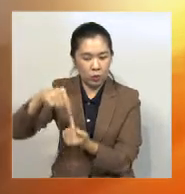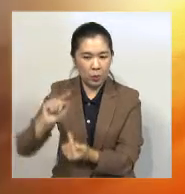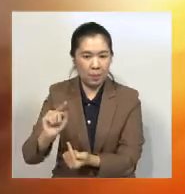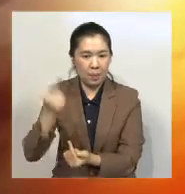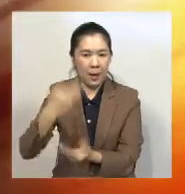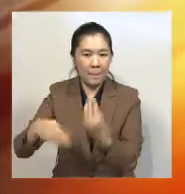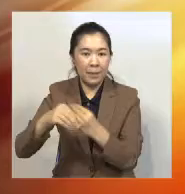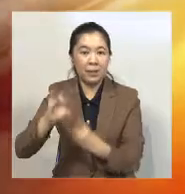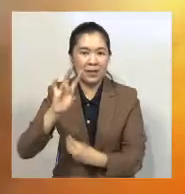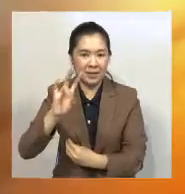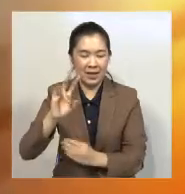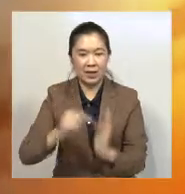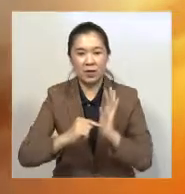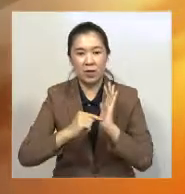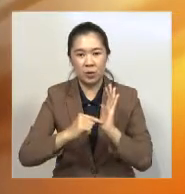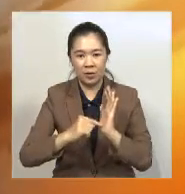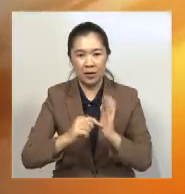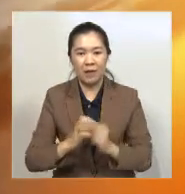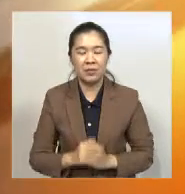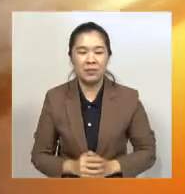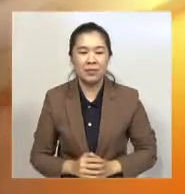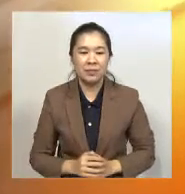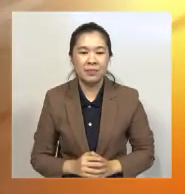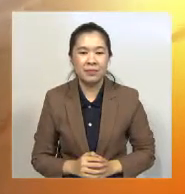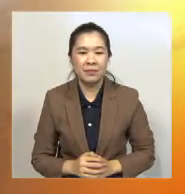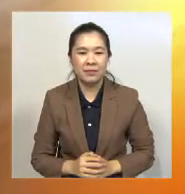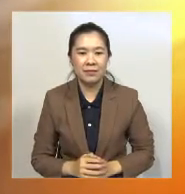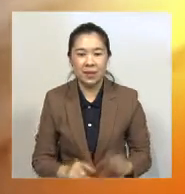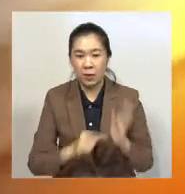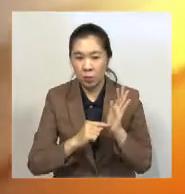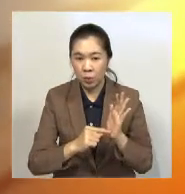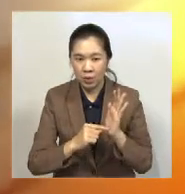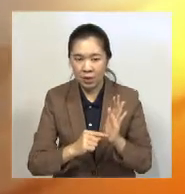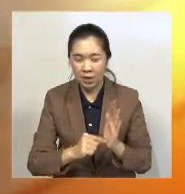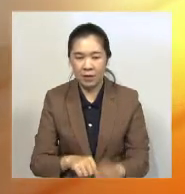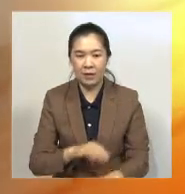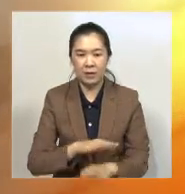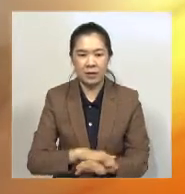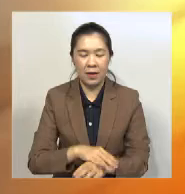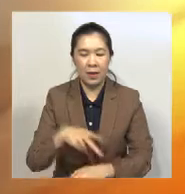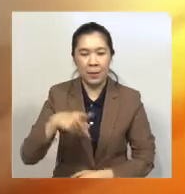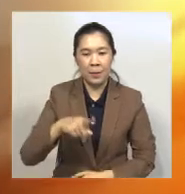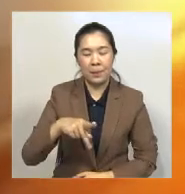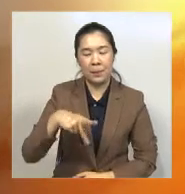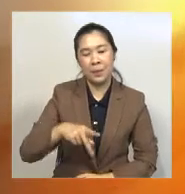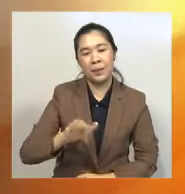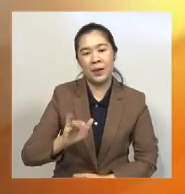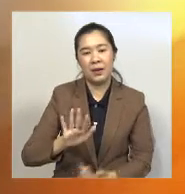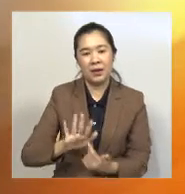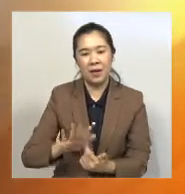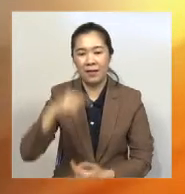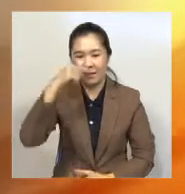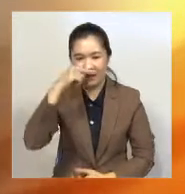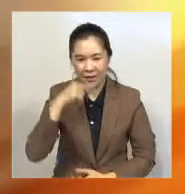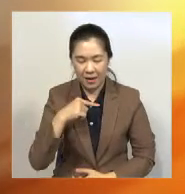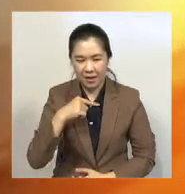อีก7จุดยกตัวอย่างอันนี้บอกให้เกริ่นกันก่อนนะคะยกตัวอย่างอย่างเช่นแยกพญาไทขาออกแยกหน้าห้